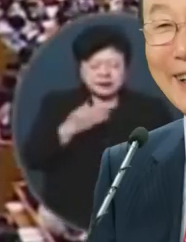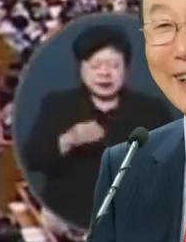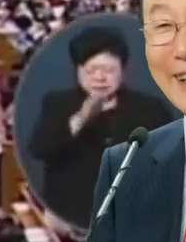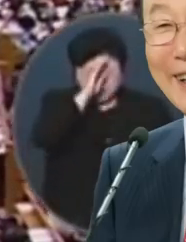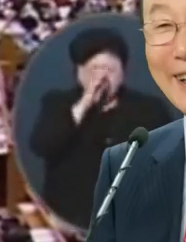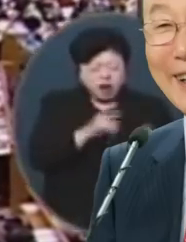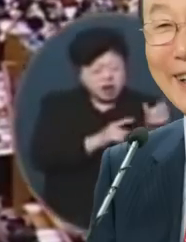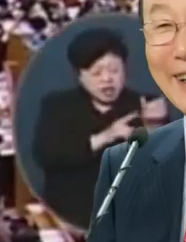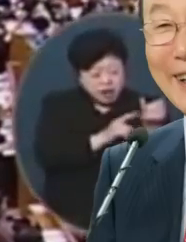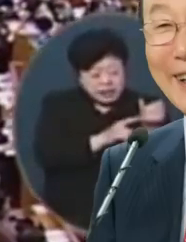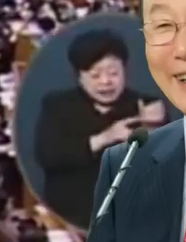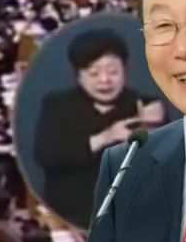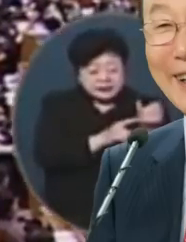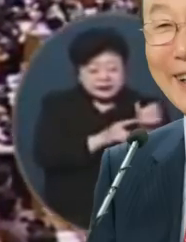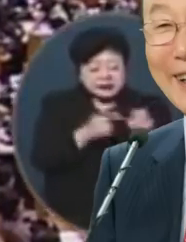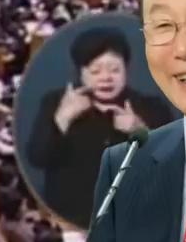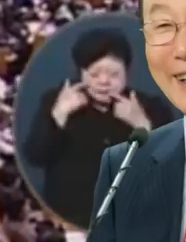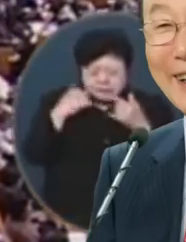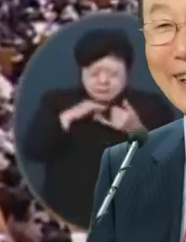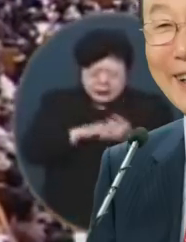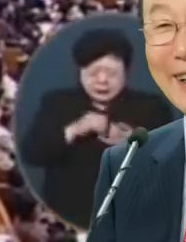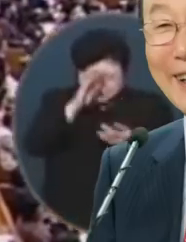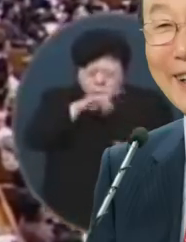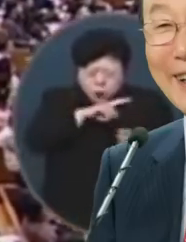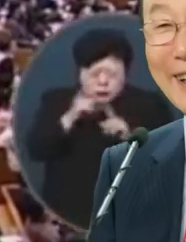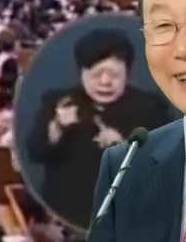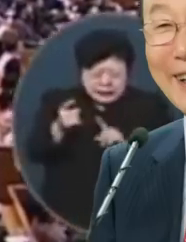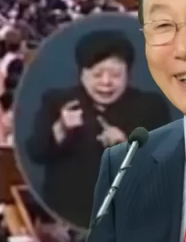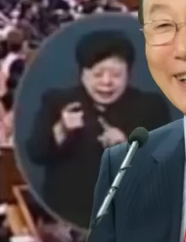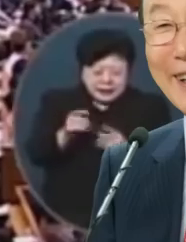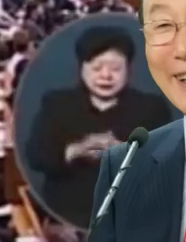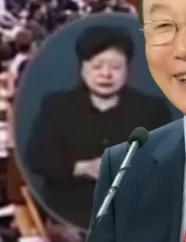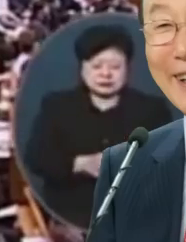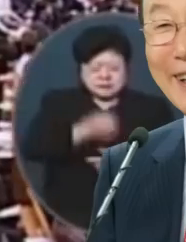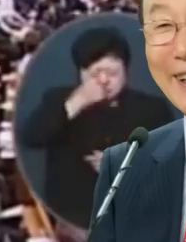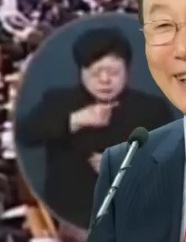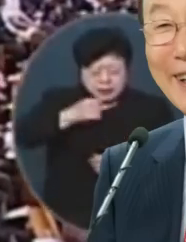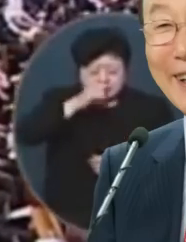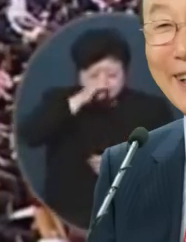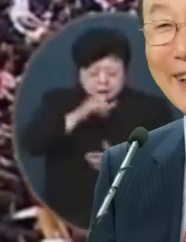걸린 여인은 반드시 낫겠다는 분명한 꿈을